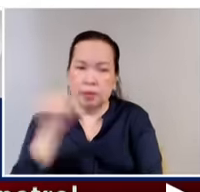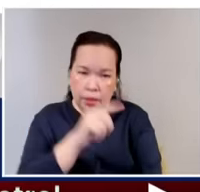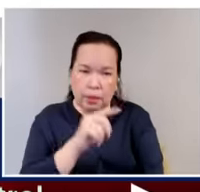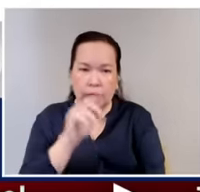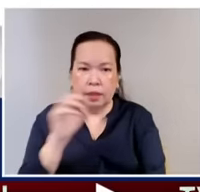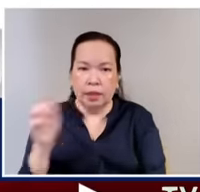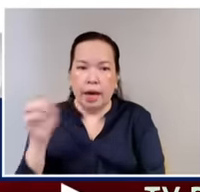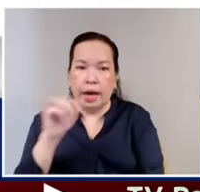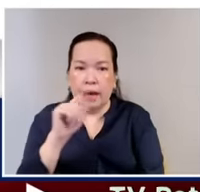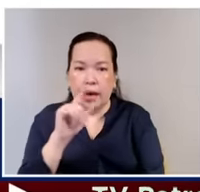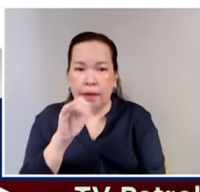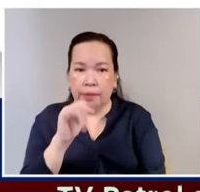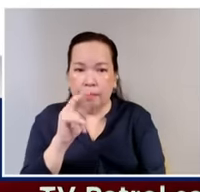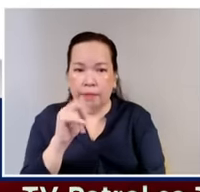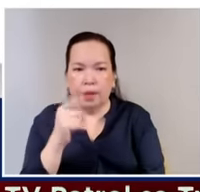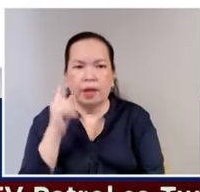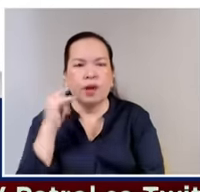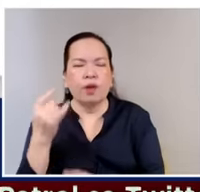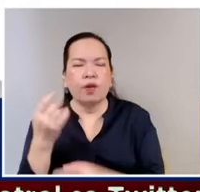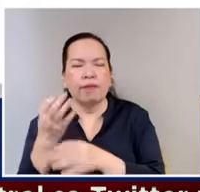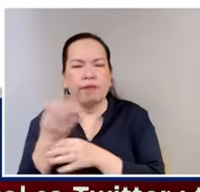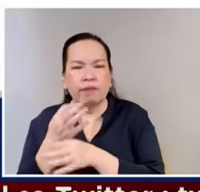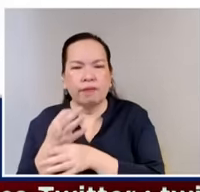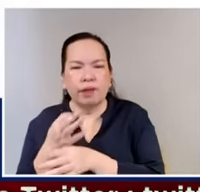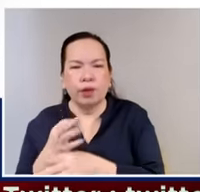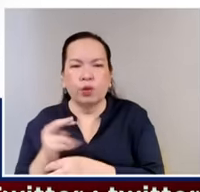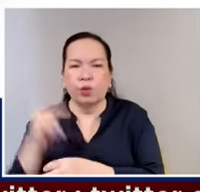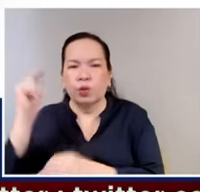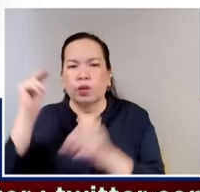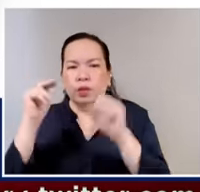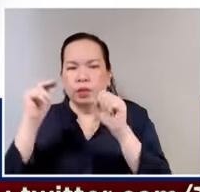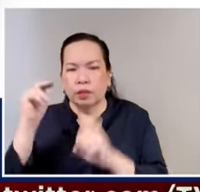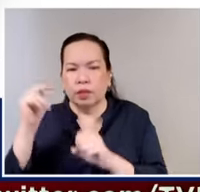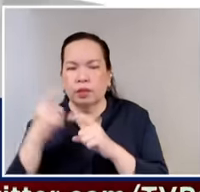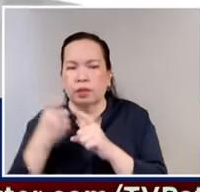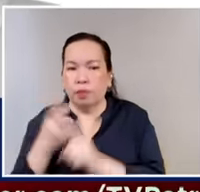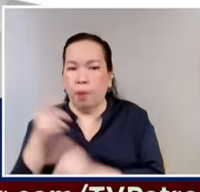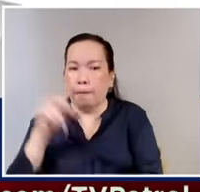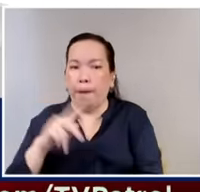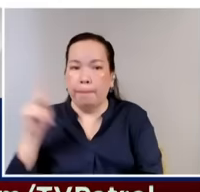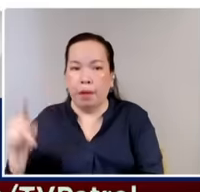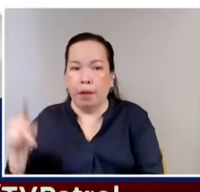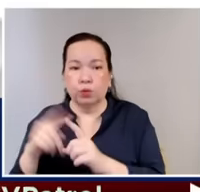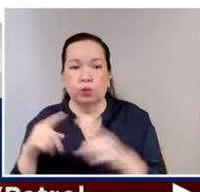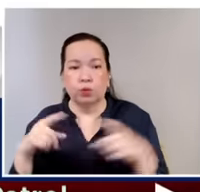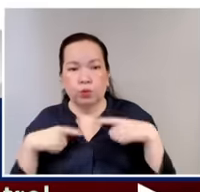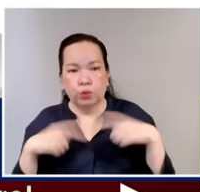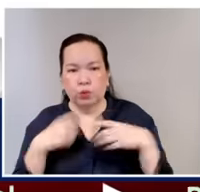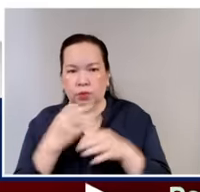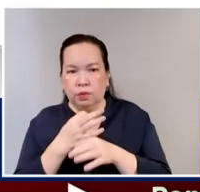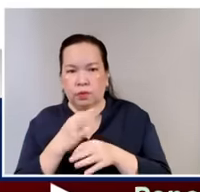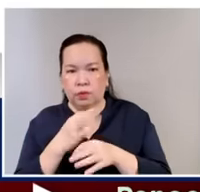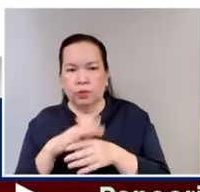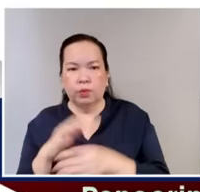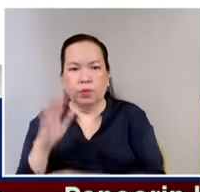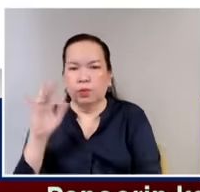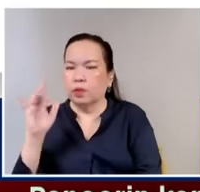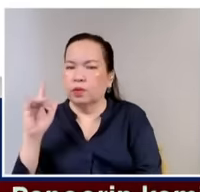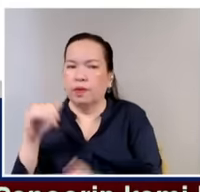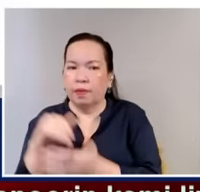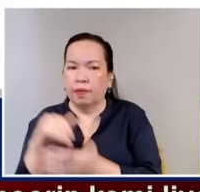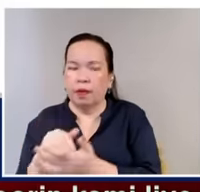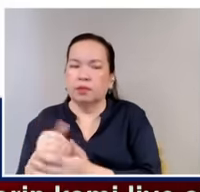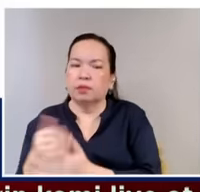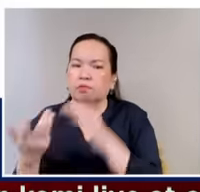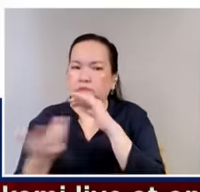ang ginagawang North to South Commuter Railway na tatakbo mula Pampanga hanggang Laguna. Nasa 25,000 pasahero kada araw